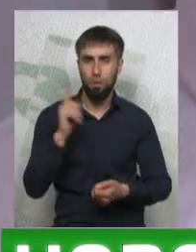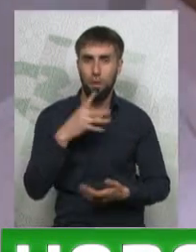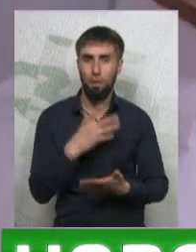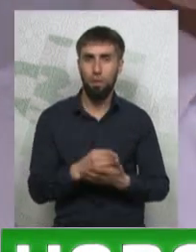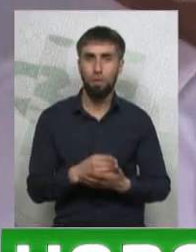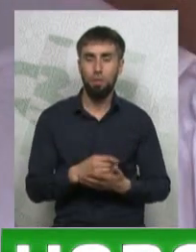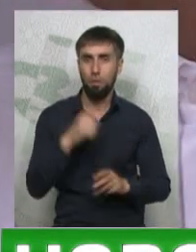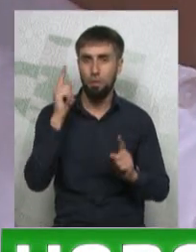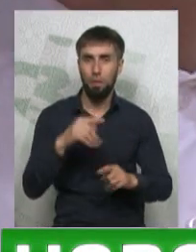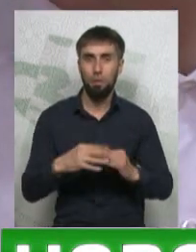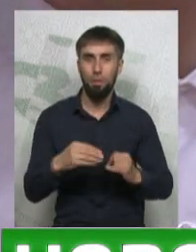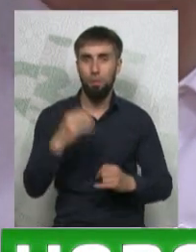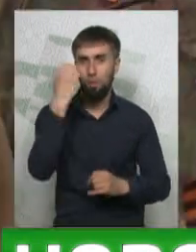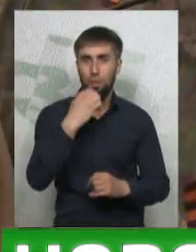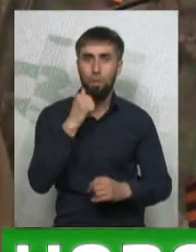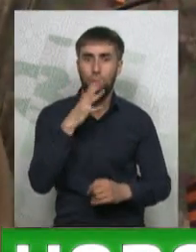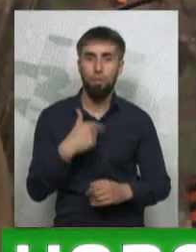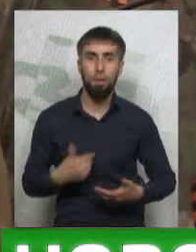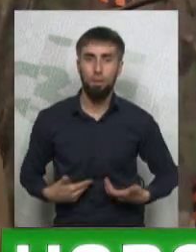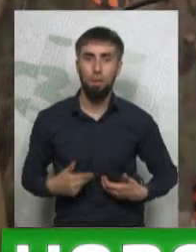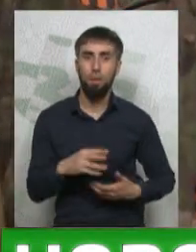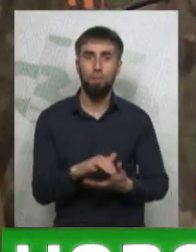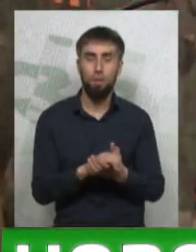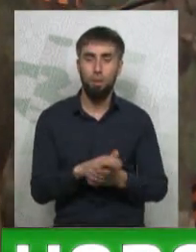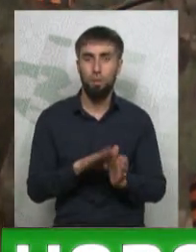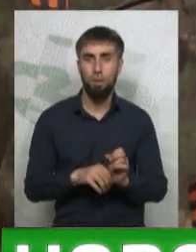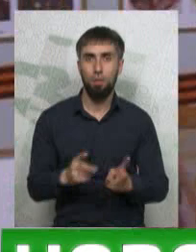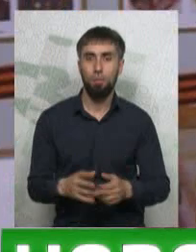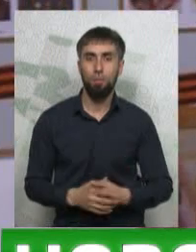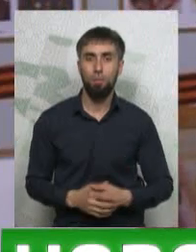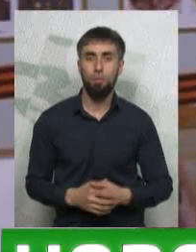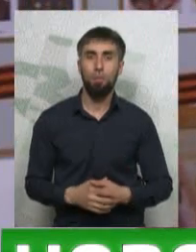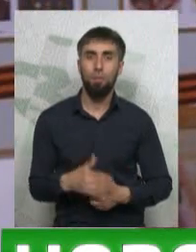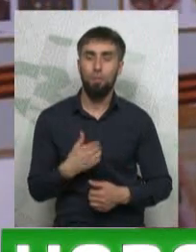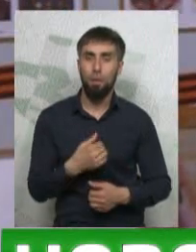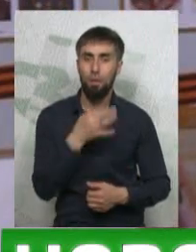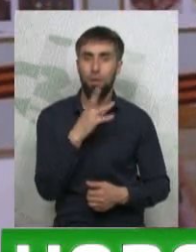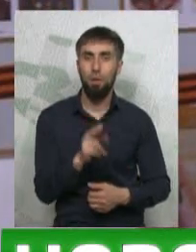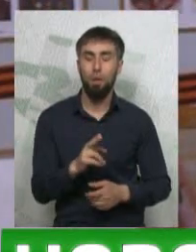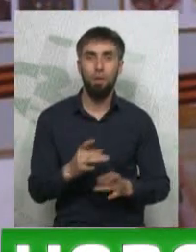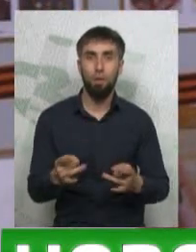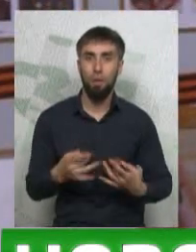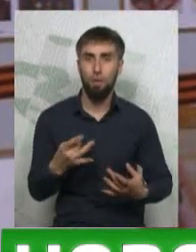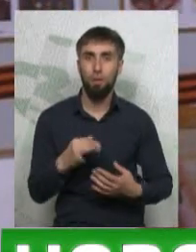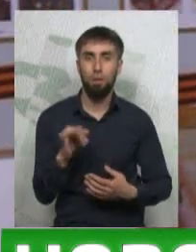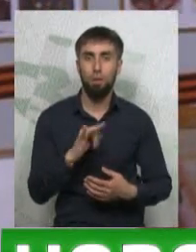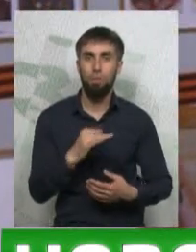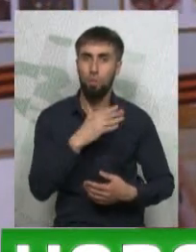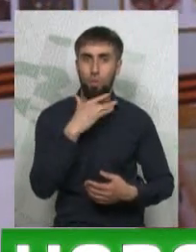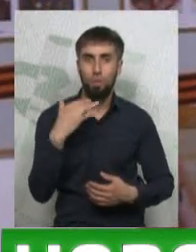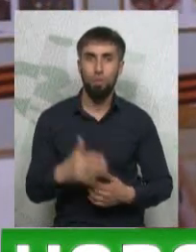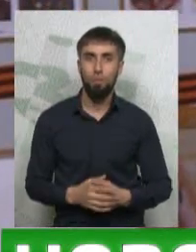своих славных земляков, благодаря которым мы живем в мире и в безопасности. Мне понравилось, как рассказали истории